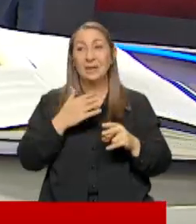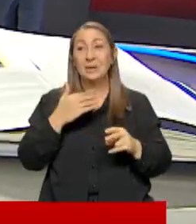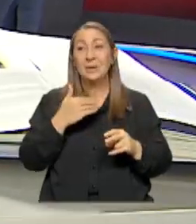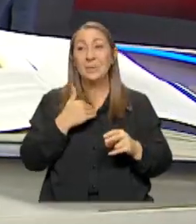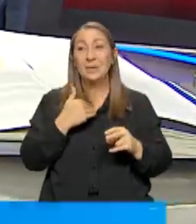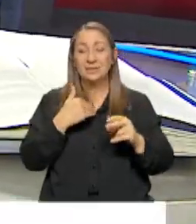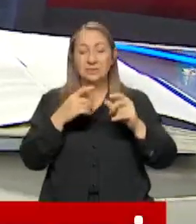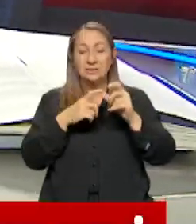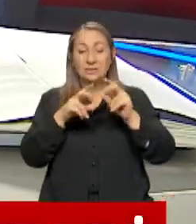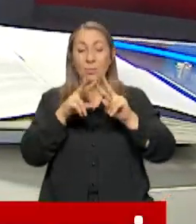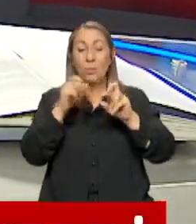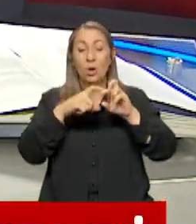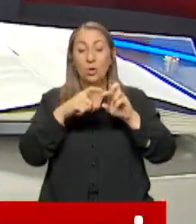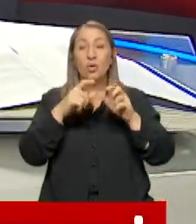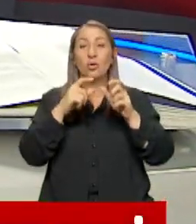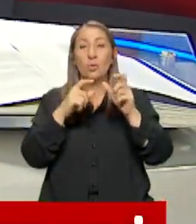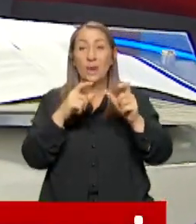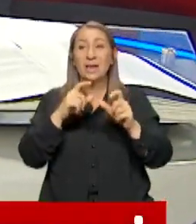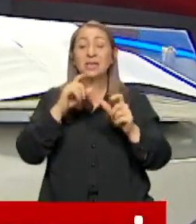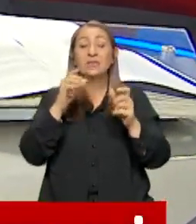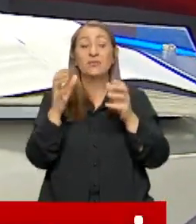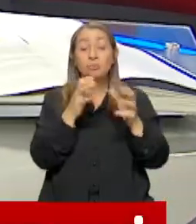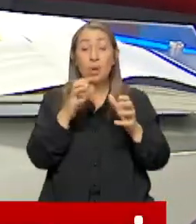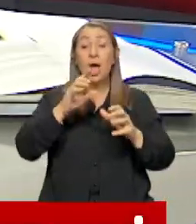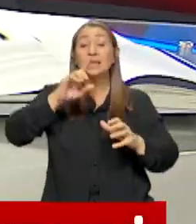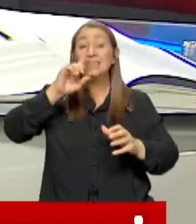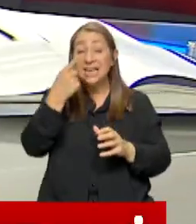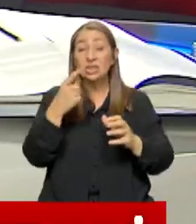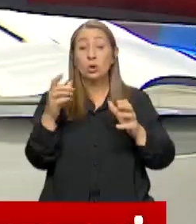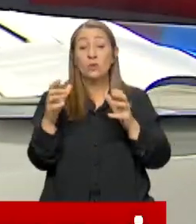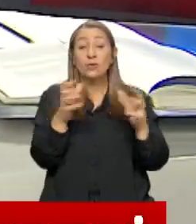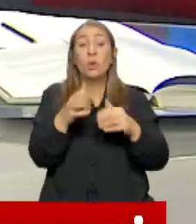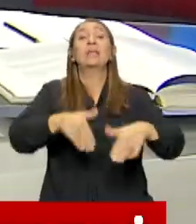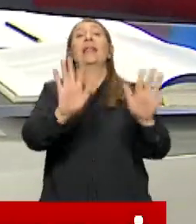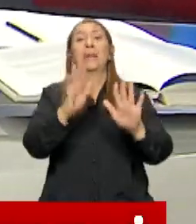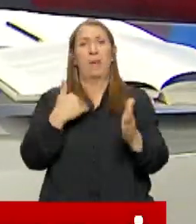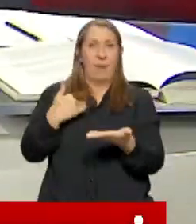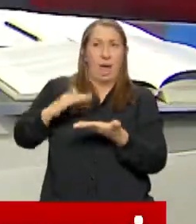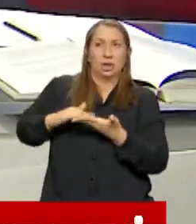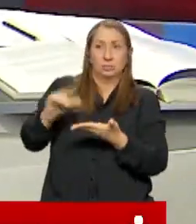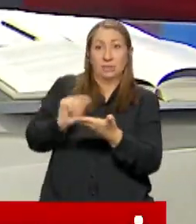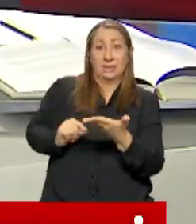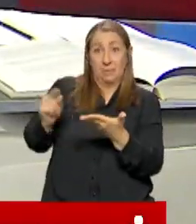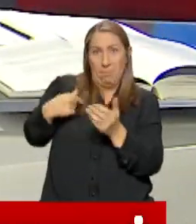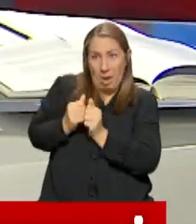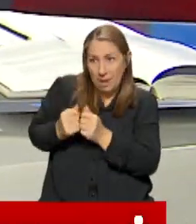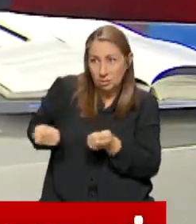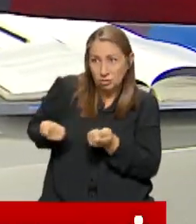Simon couper futbol asla Sadece futbol değildir kitabının yazarı benim arkadaşım Biz birlikte çalıştık vesaire